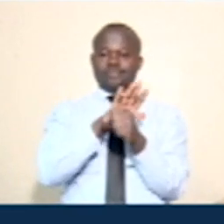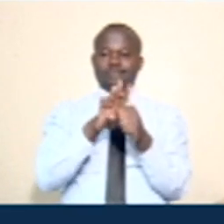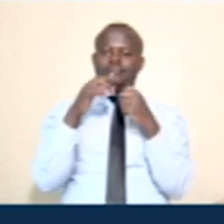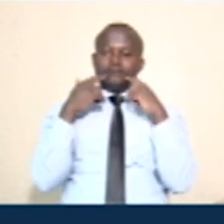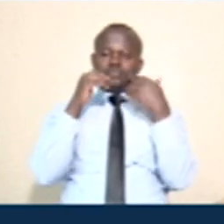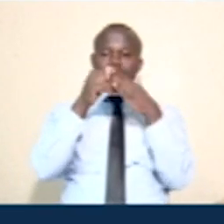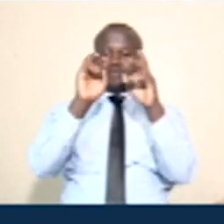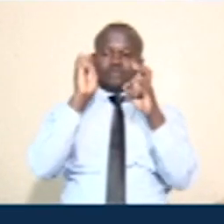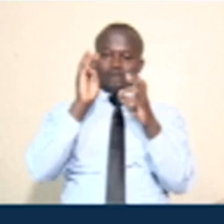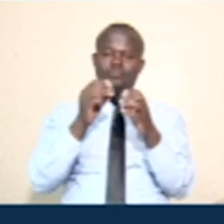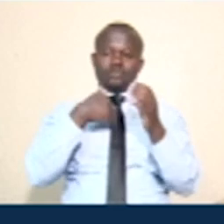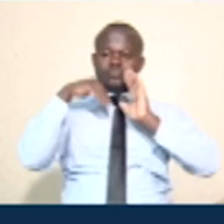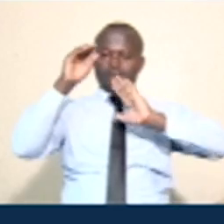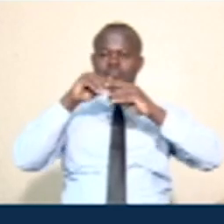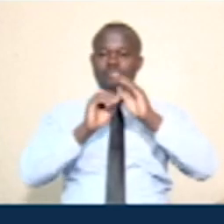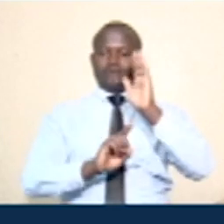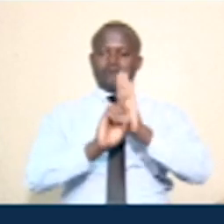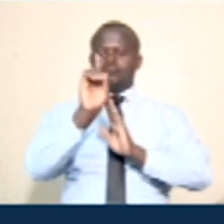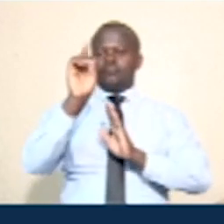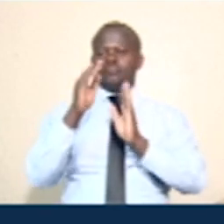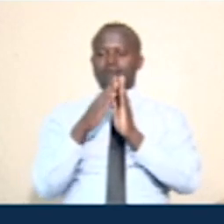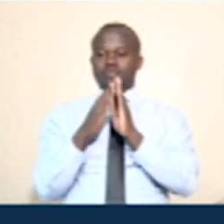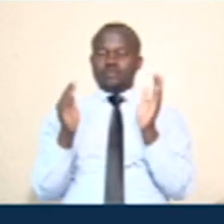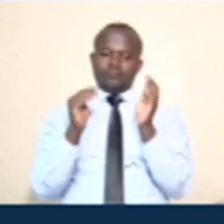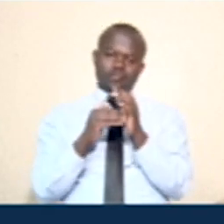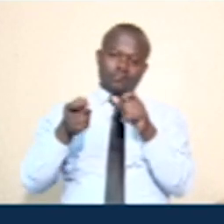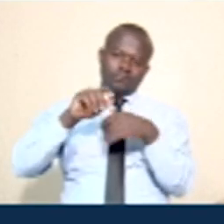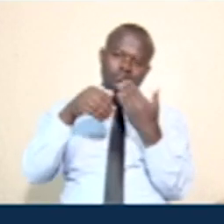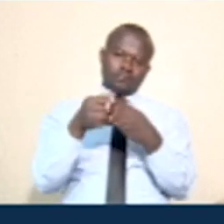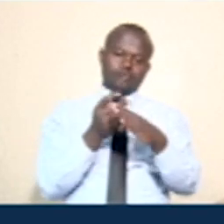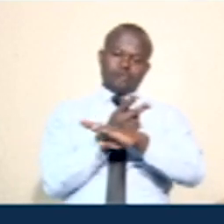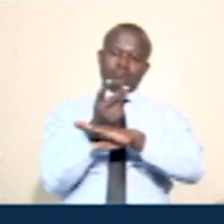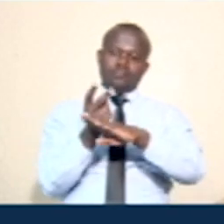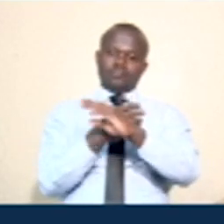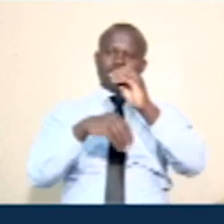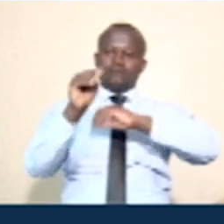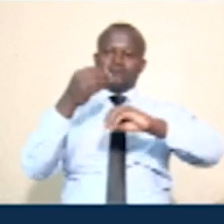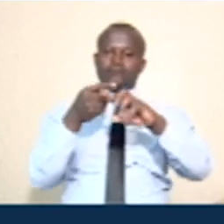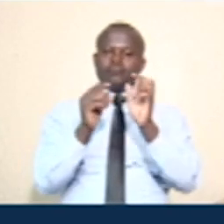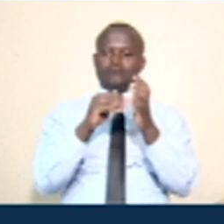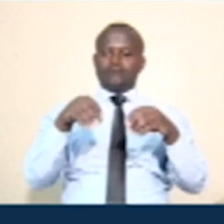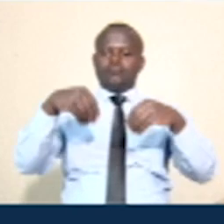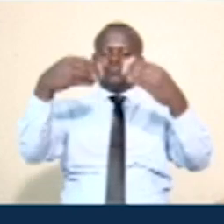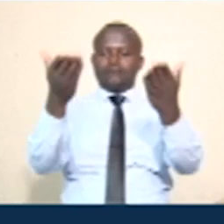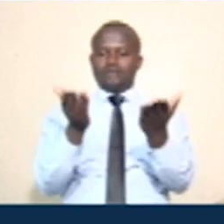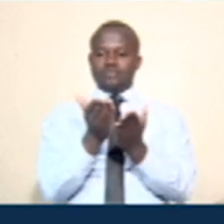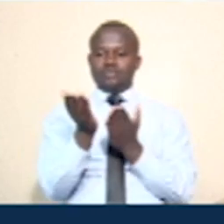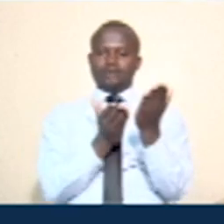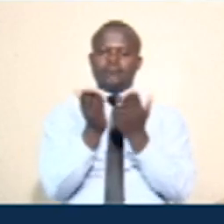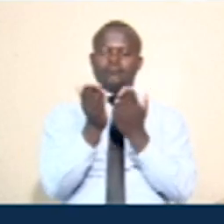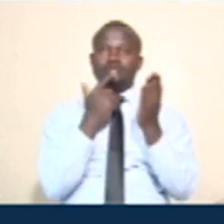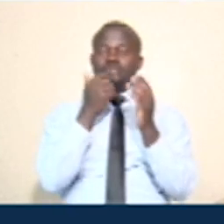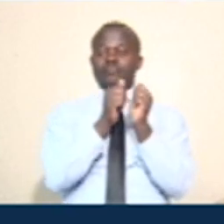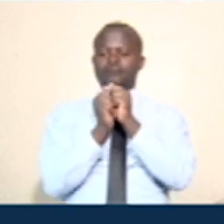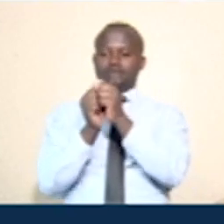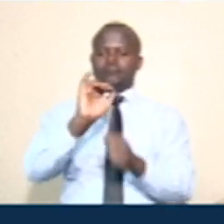bakavuga ko azagira uruhare mu iterambere ry'uyu mujyi akanongera n'amasaha yo gucuruza ndetse no gutanga service turi kumwe